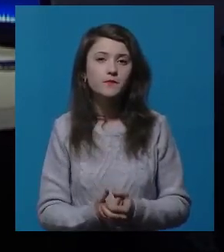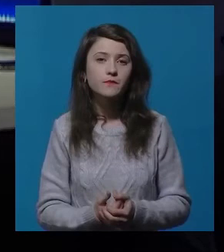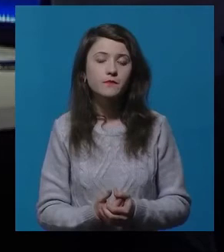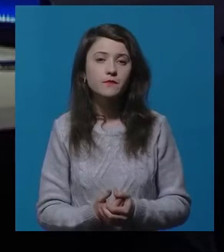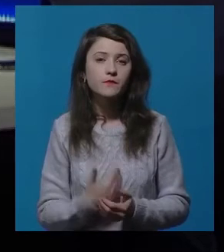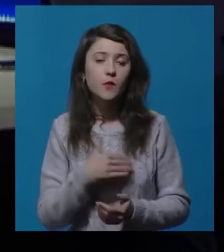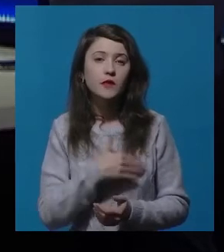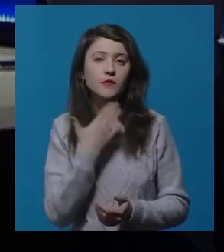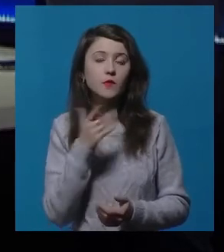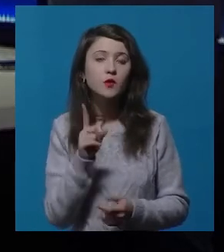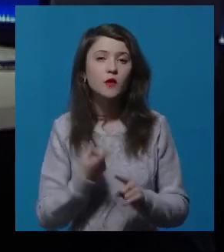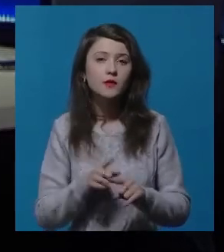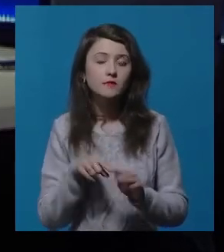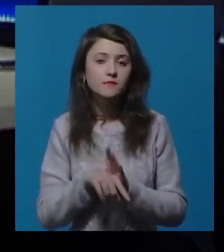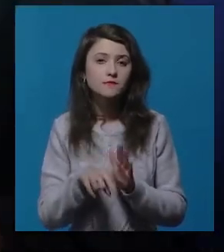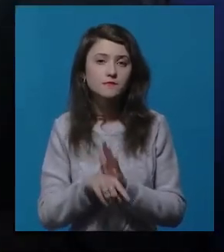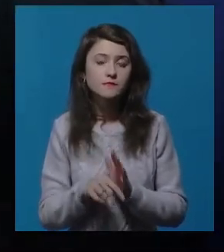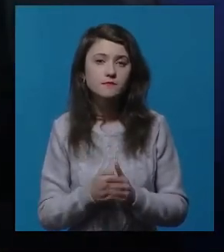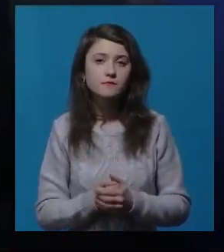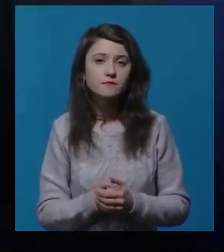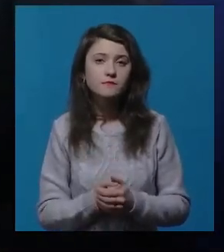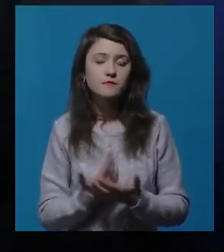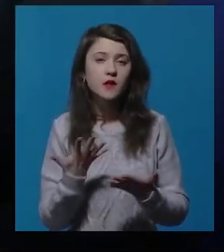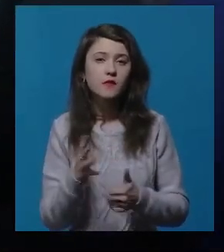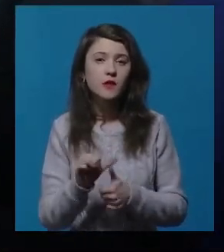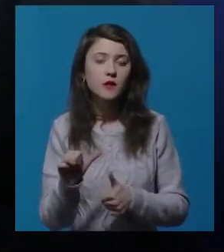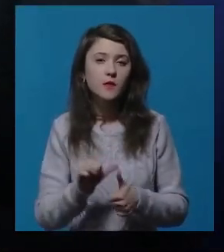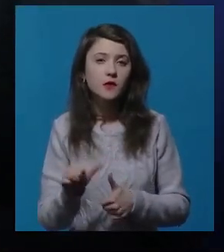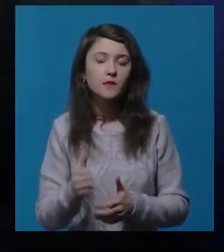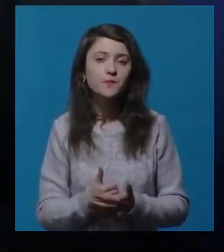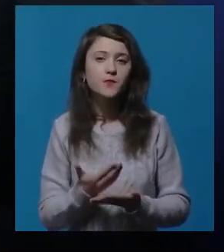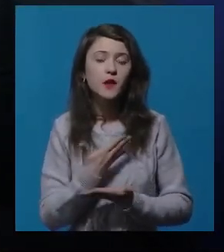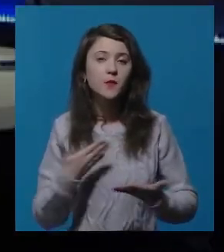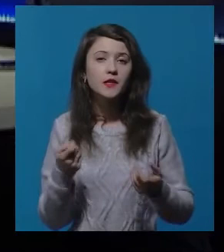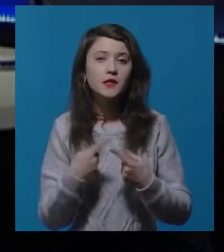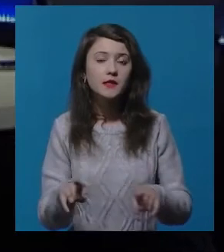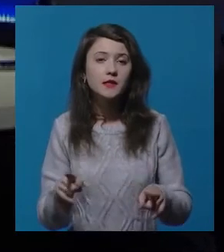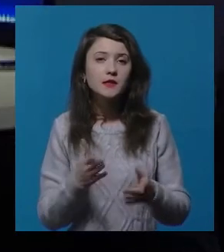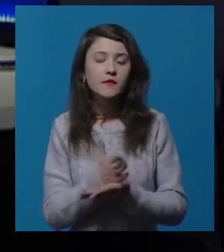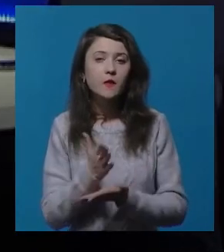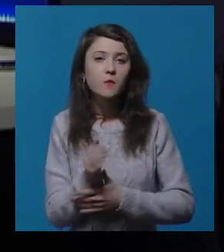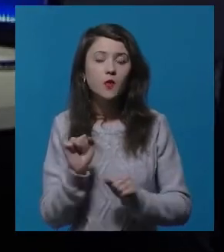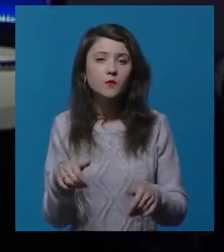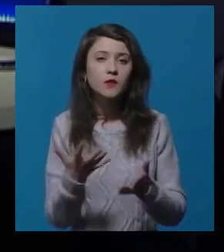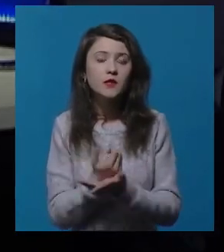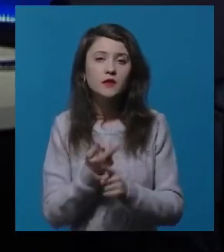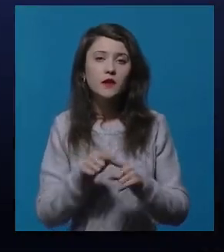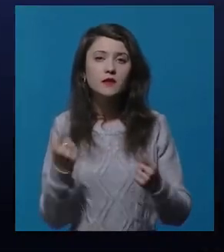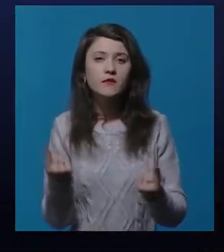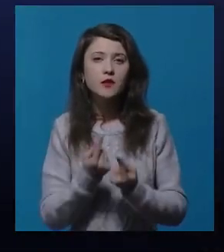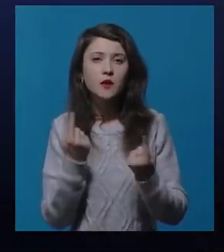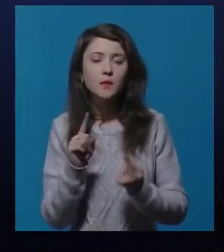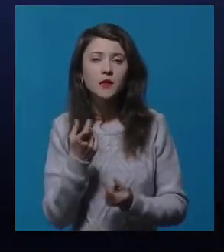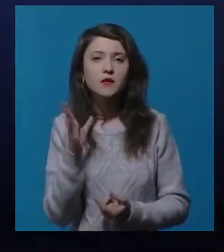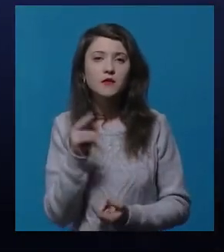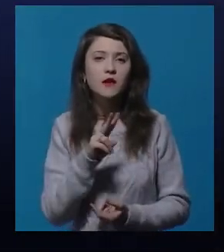що важливі. Це за кейси, та, ну, які ви окремлюєте, власне. Ми з різних сфер можемо знайти. Це, звичайно, це перш за все